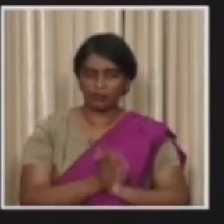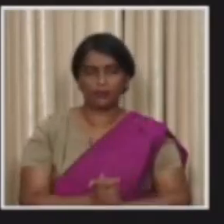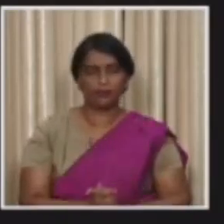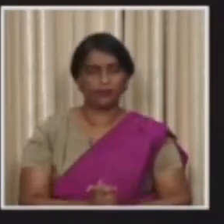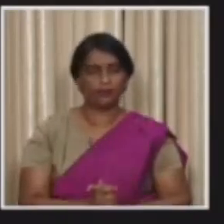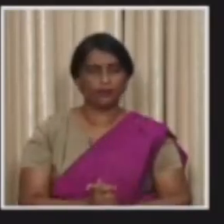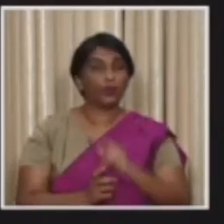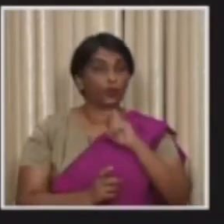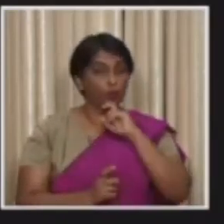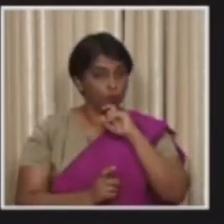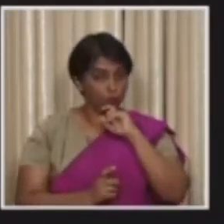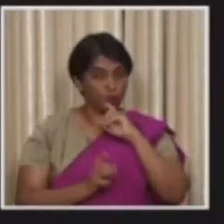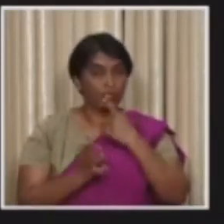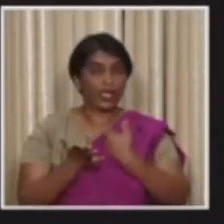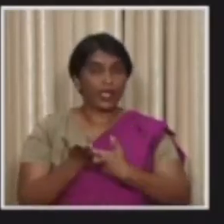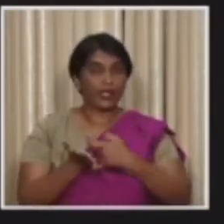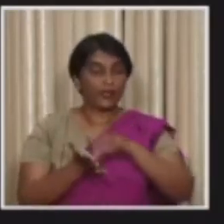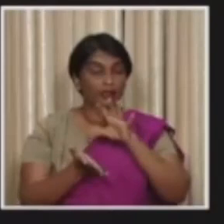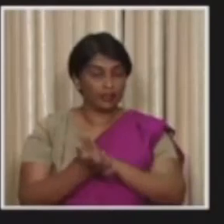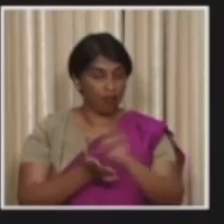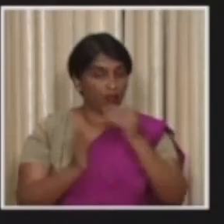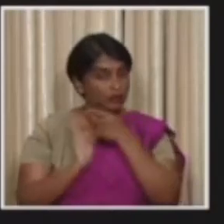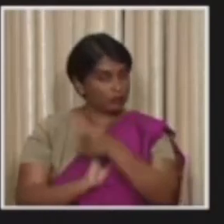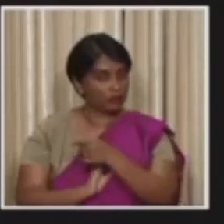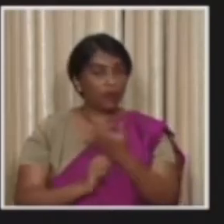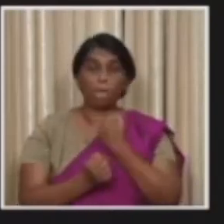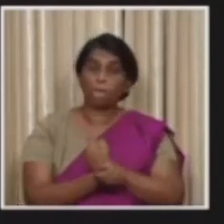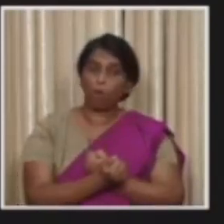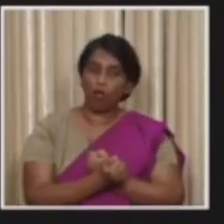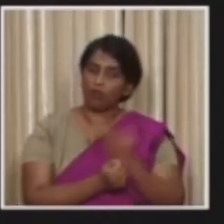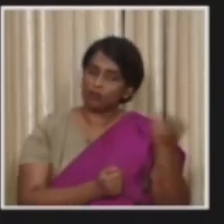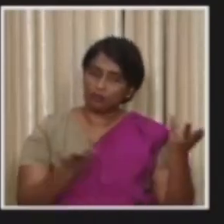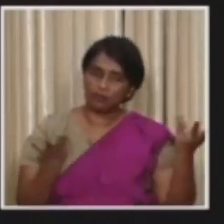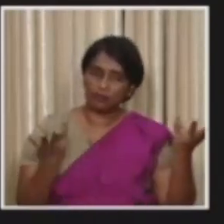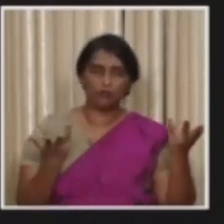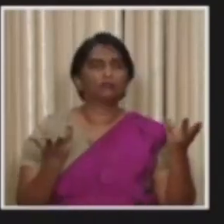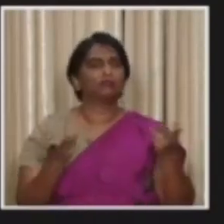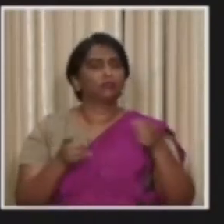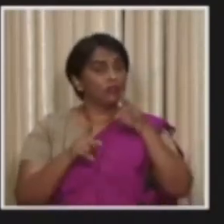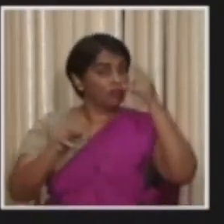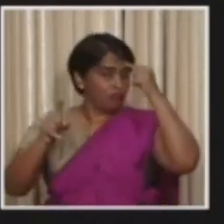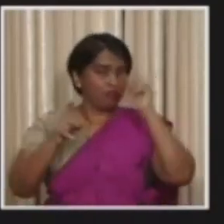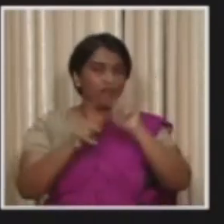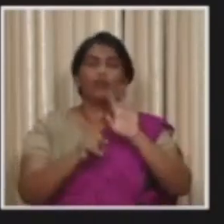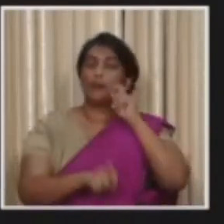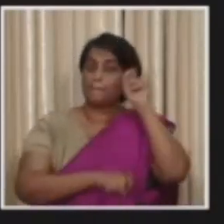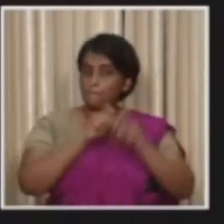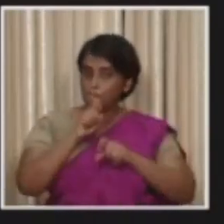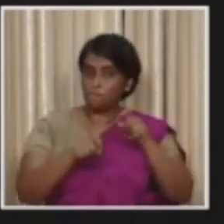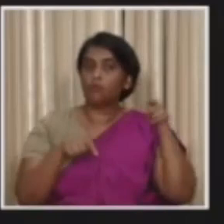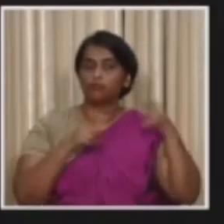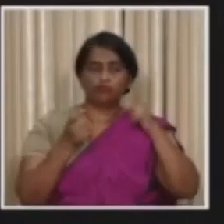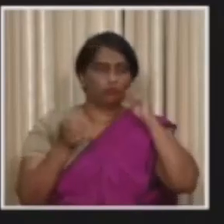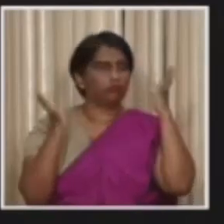අධිකරණවල රෙජිස්ට්‍රාර් කාර්යාල වේවා පොලිසිය වේවා Meva ilakka karagena minissunta danak tiyennata